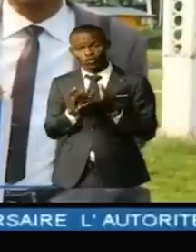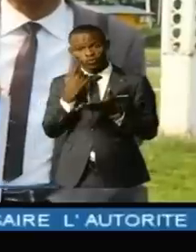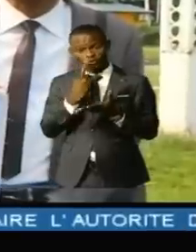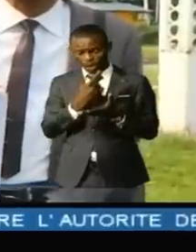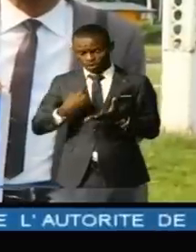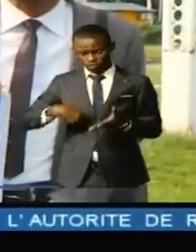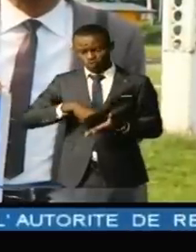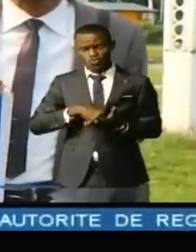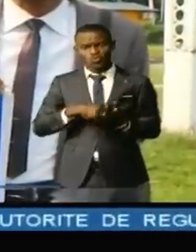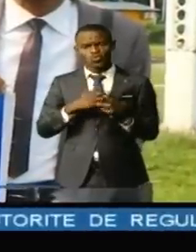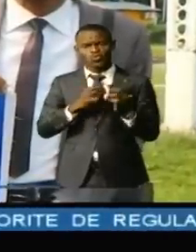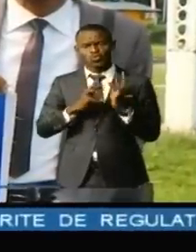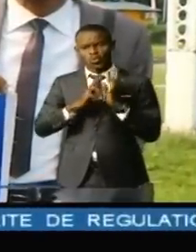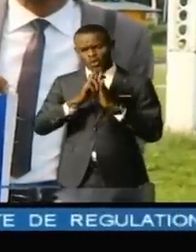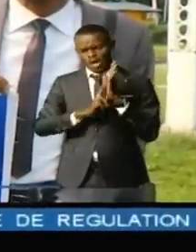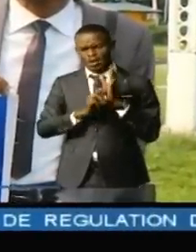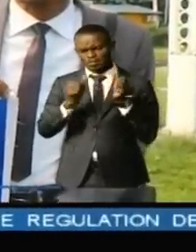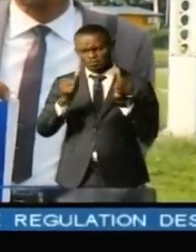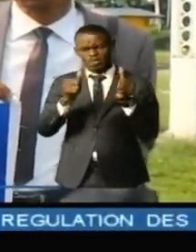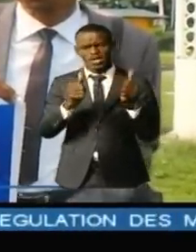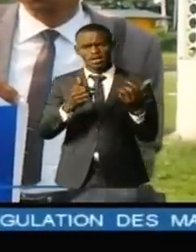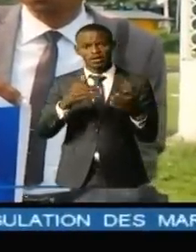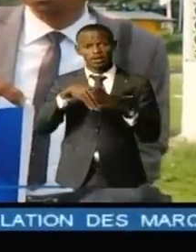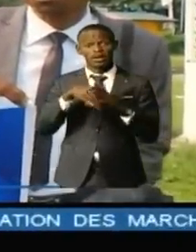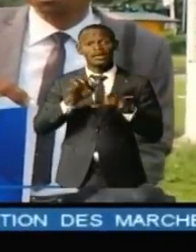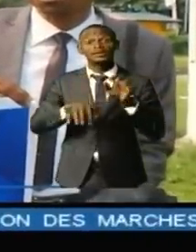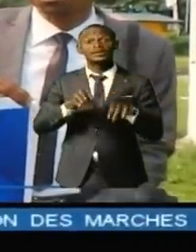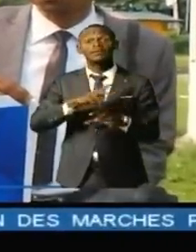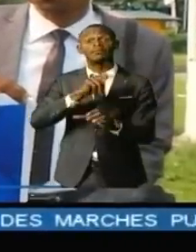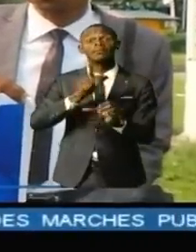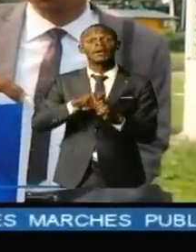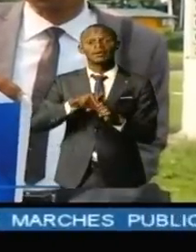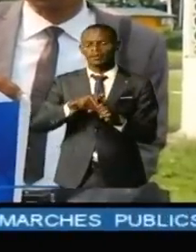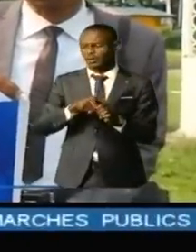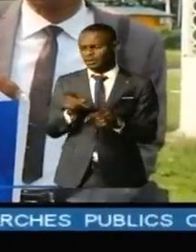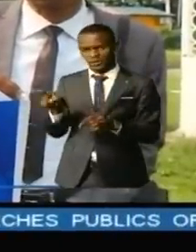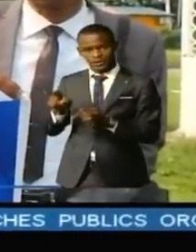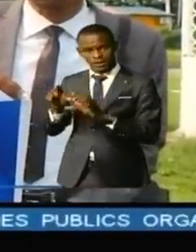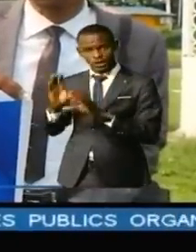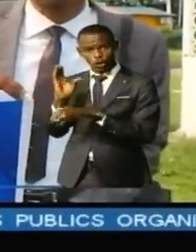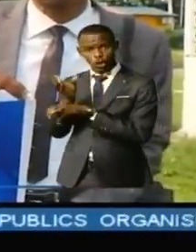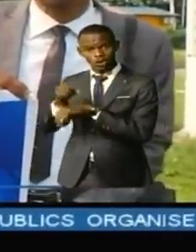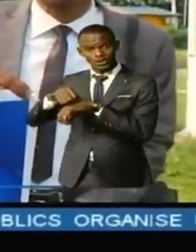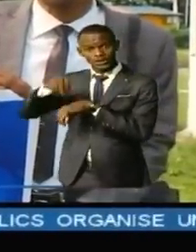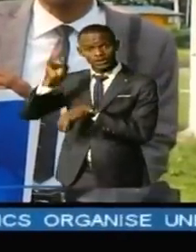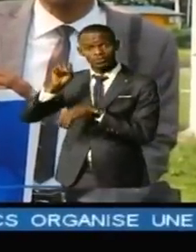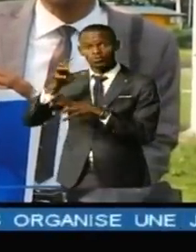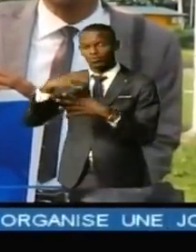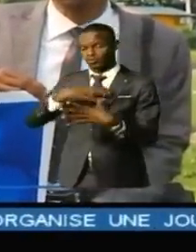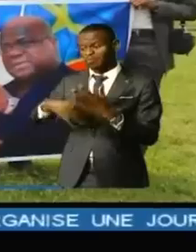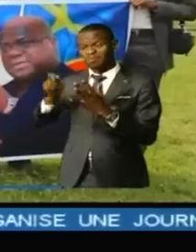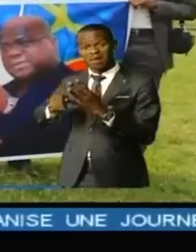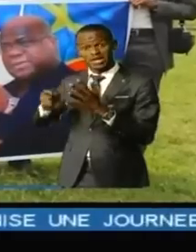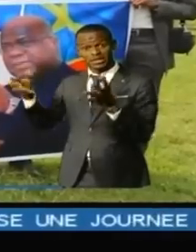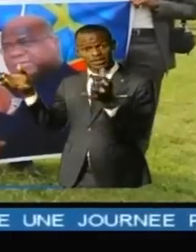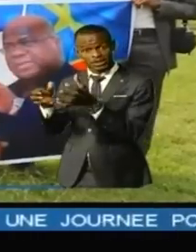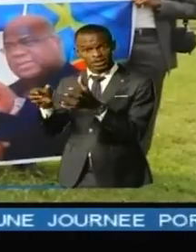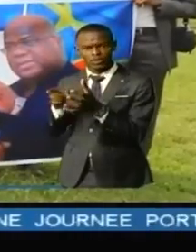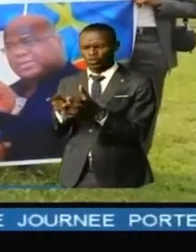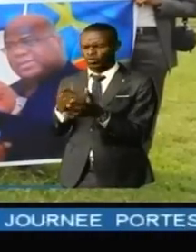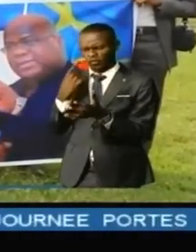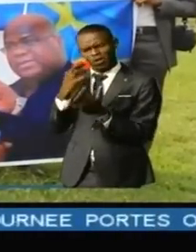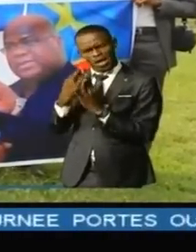au secrétariat permanent du Conseil supérieur de la magistrature. Vous promettons de servir la